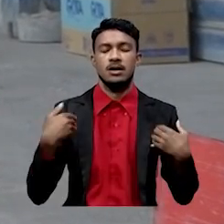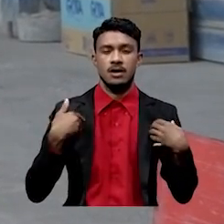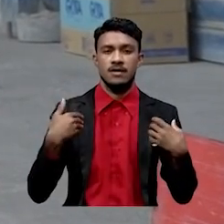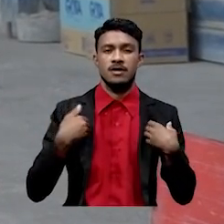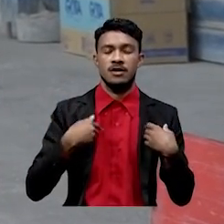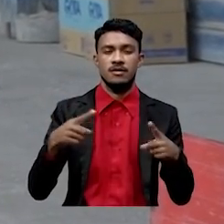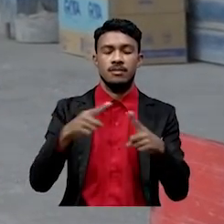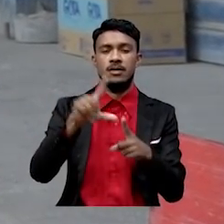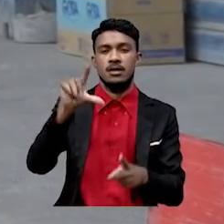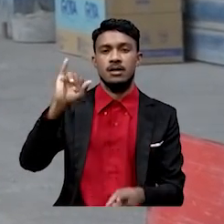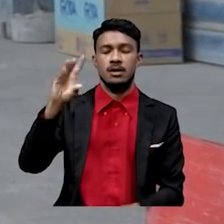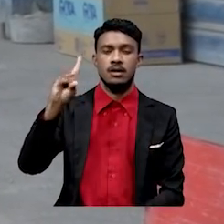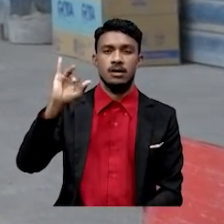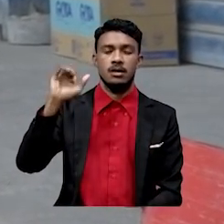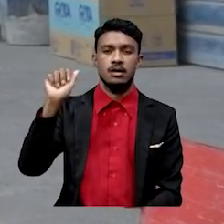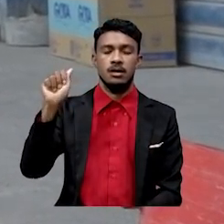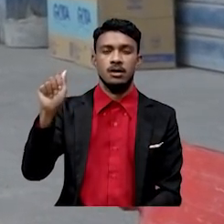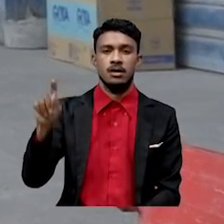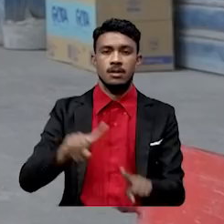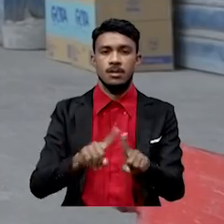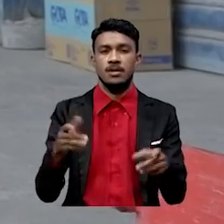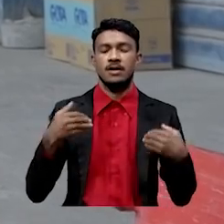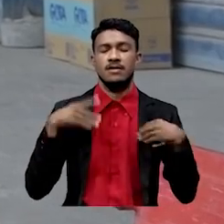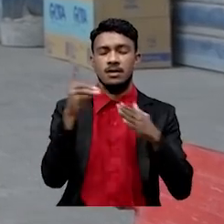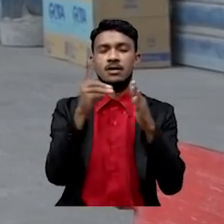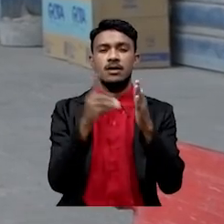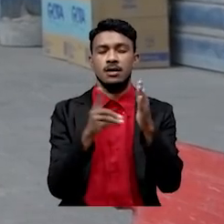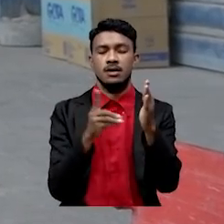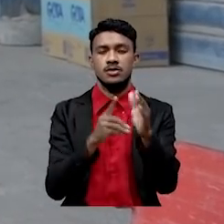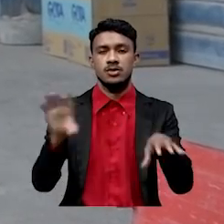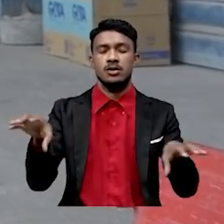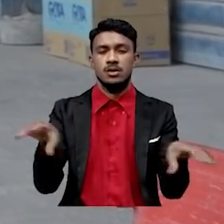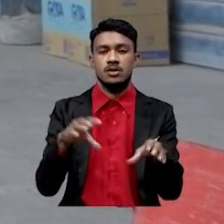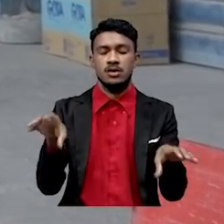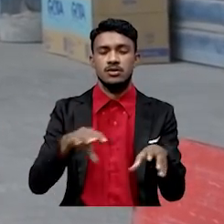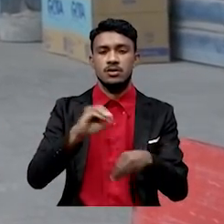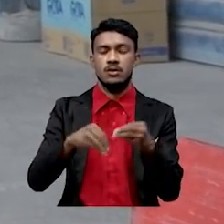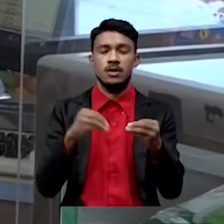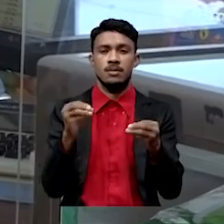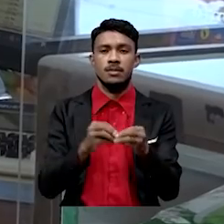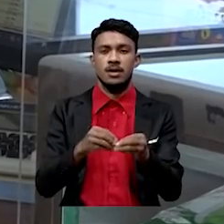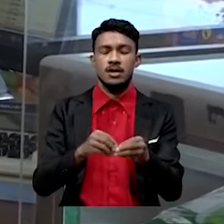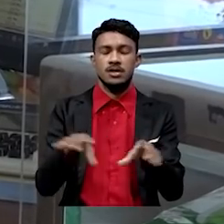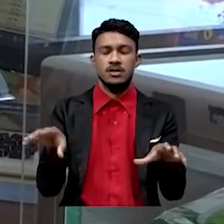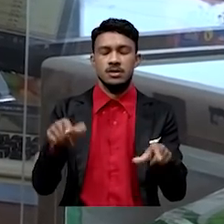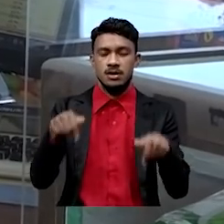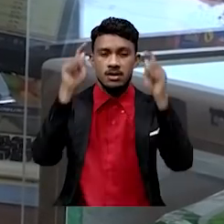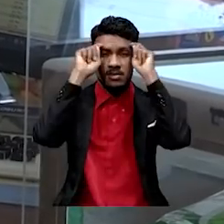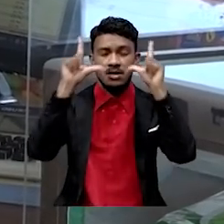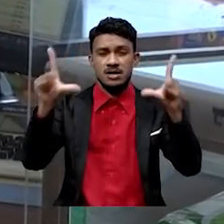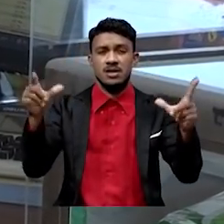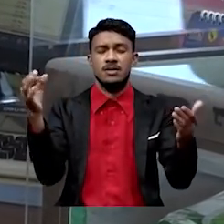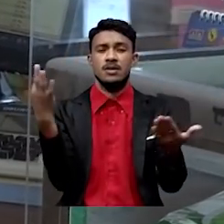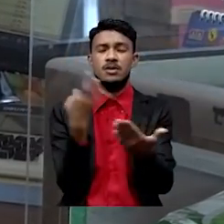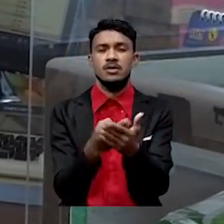ba Lidia. Maske dadus kona ba trabalhador hira ia Timor Leste, maketan vencimento menos